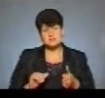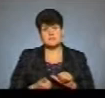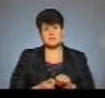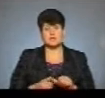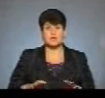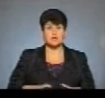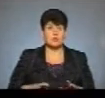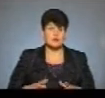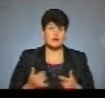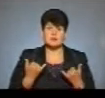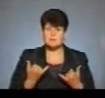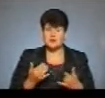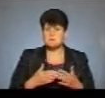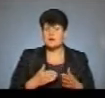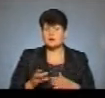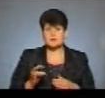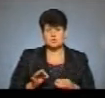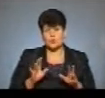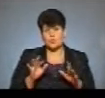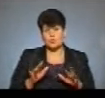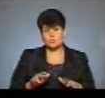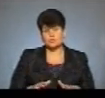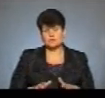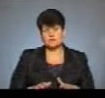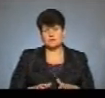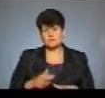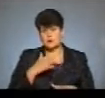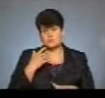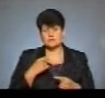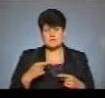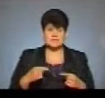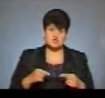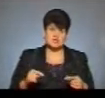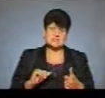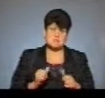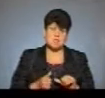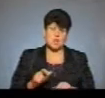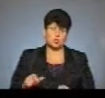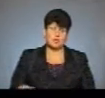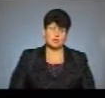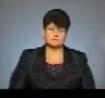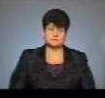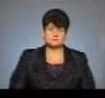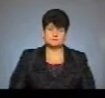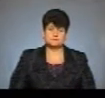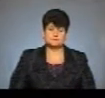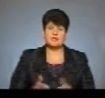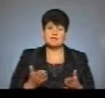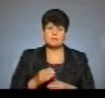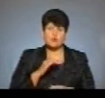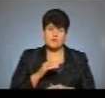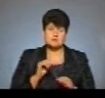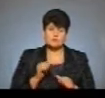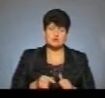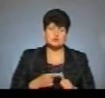тепер практично комп'ютерних дуже багато різних речей заміняють також людей. А які професії можна